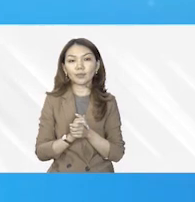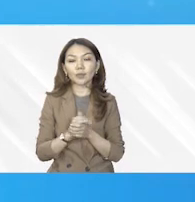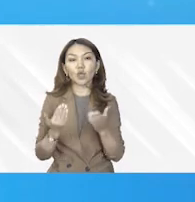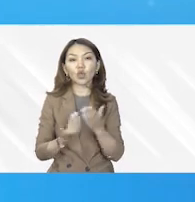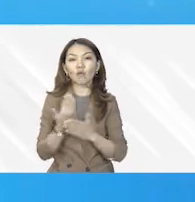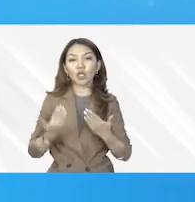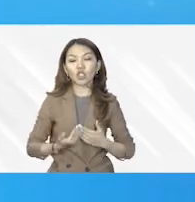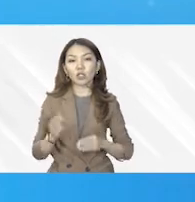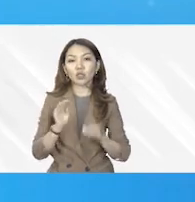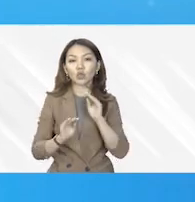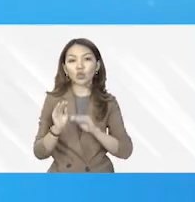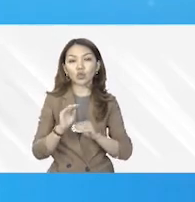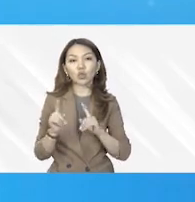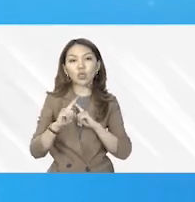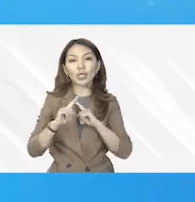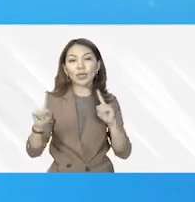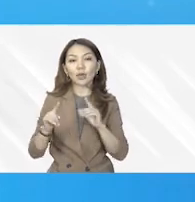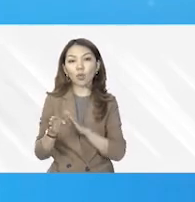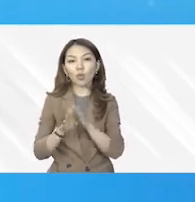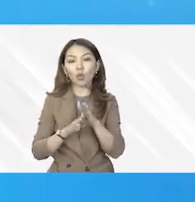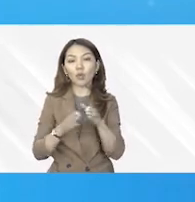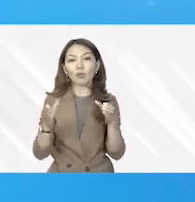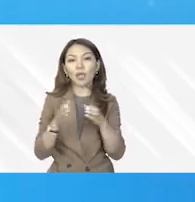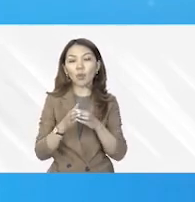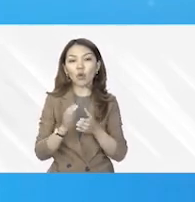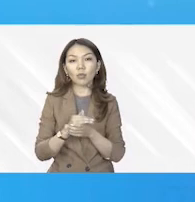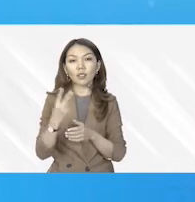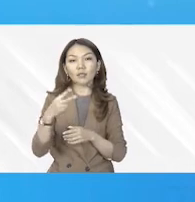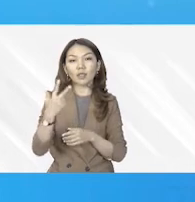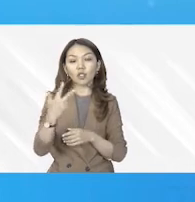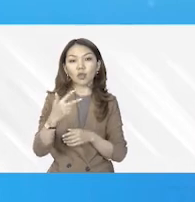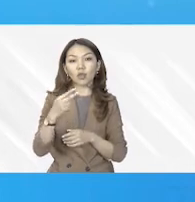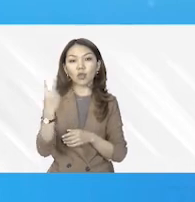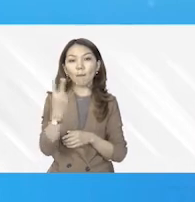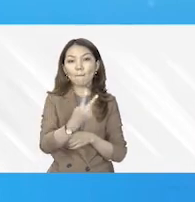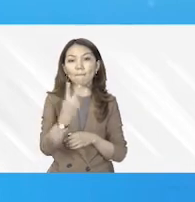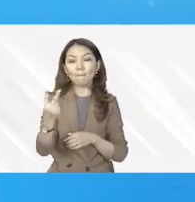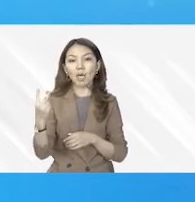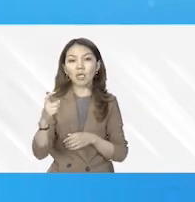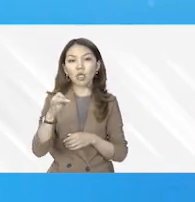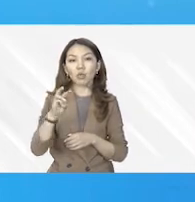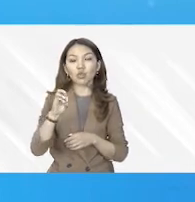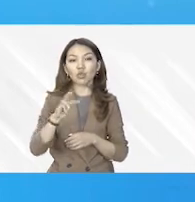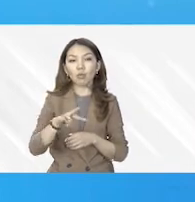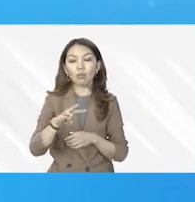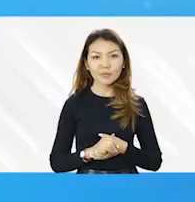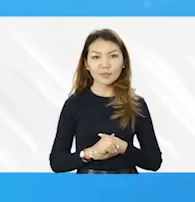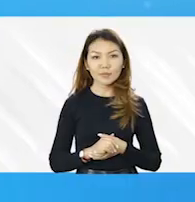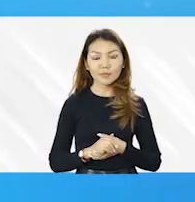Новая жизнь создана с уникальным полным набором из 23 пар хромосом.